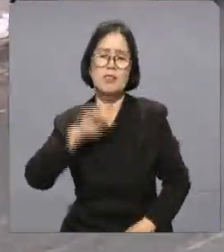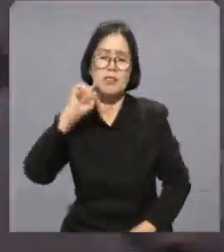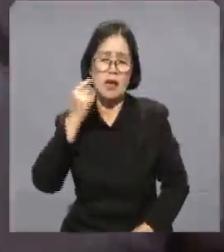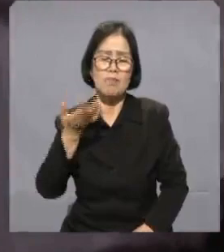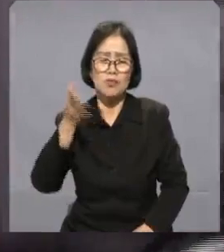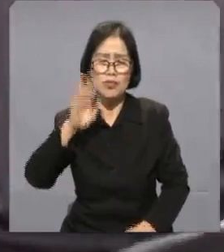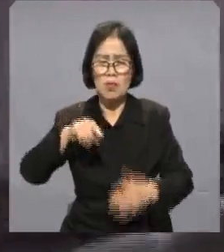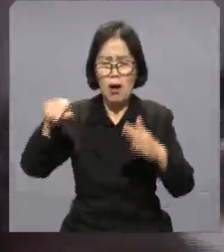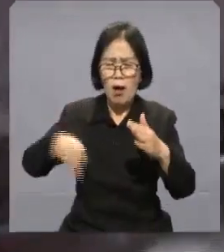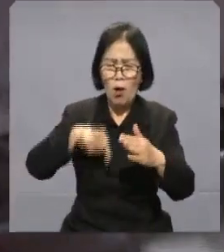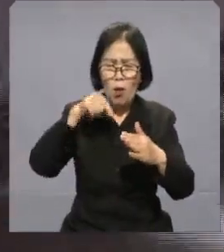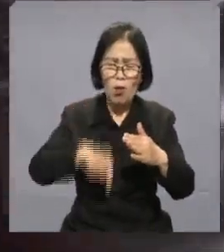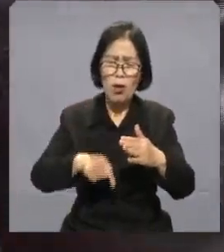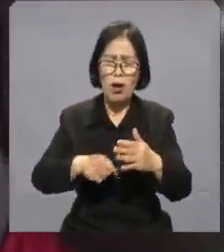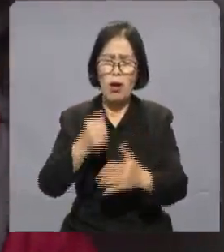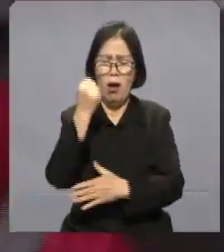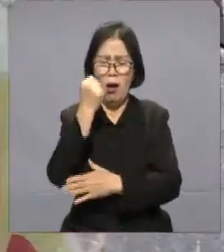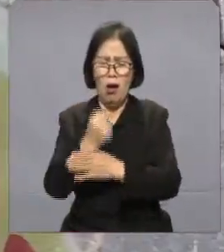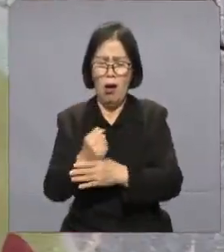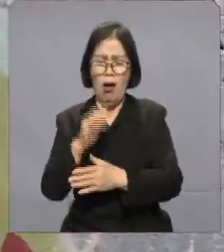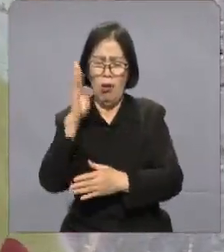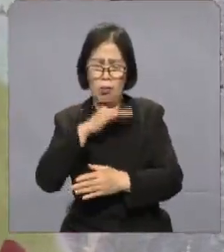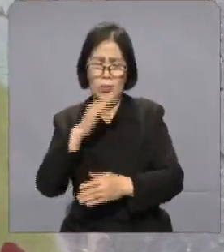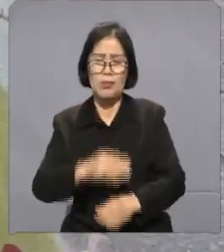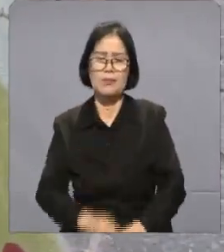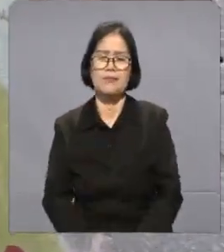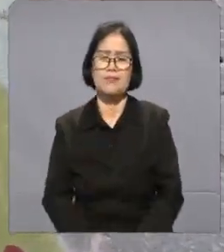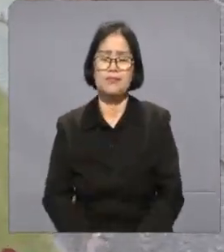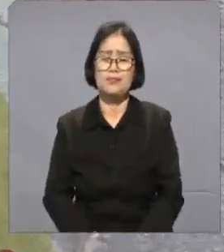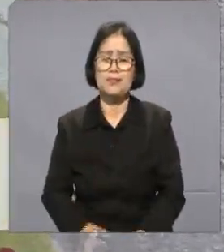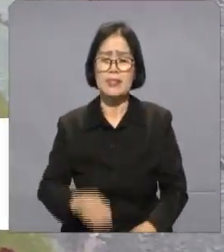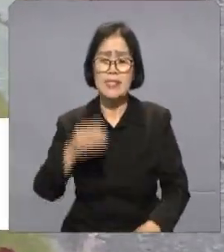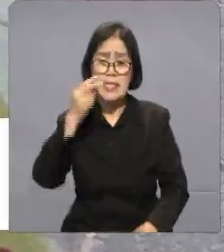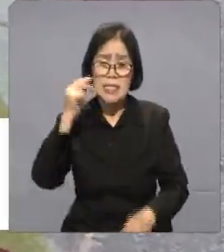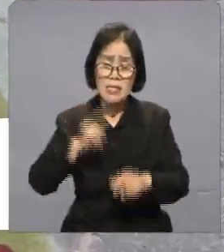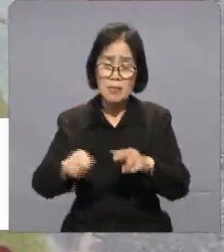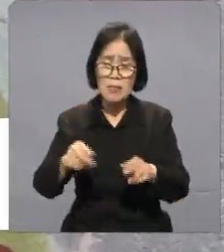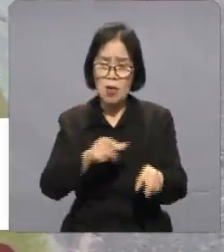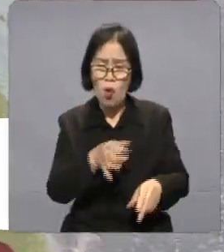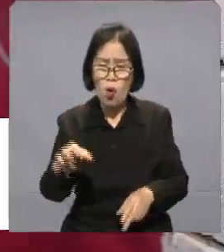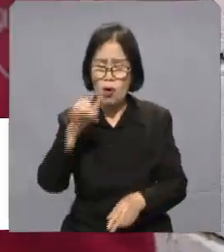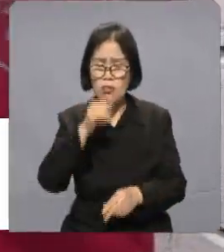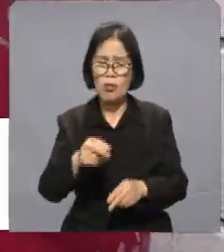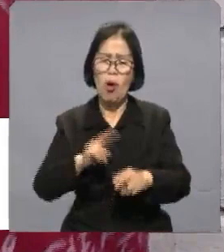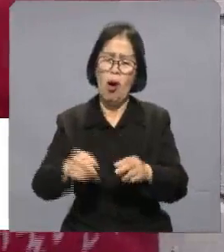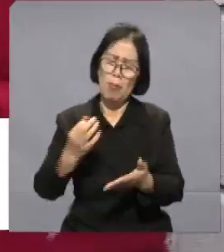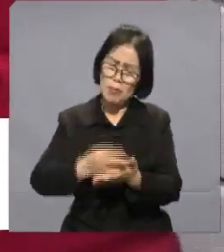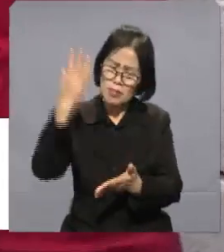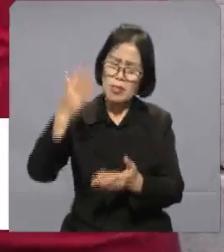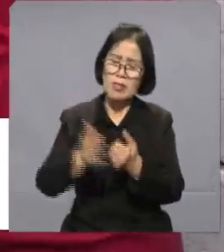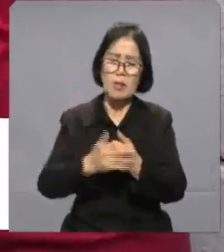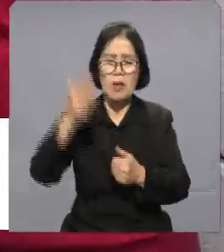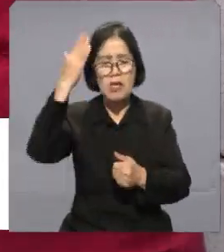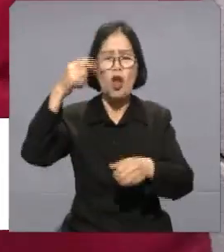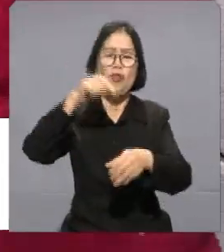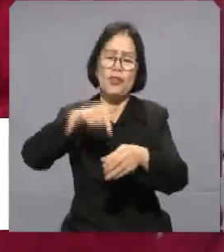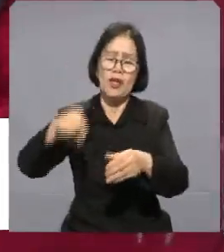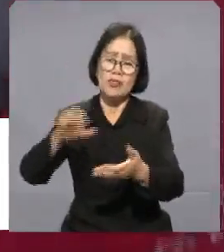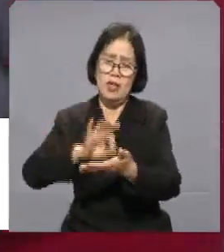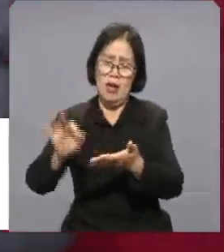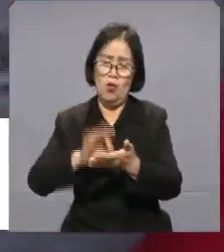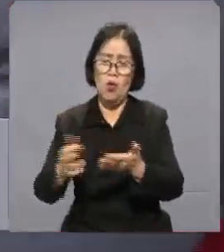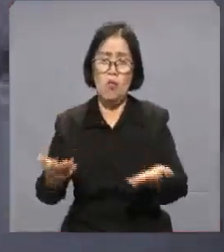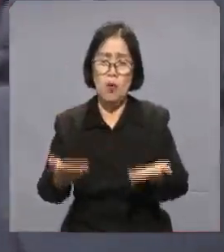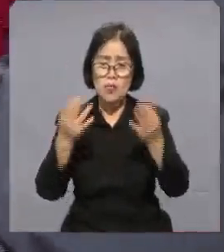예쁘지만 속내는 더할 나위 없이 삭막한 곳입니다. 기름 보일러가 있어도 고유가로 연탄에 의지할 수밖에 없어